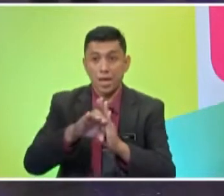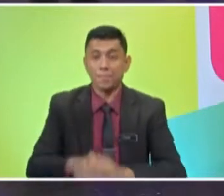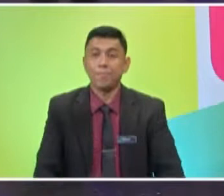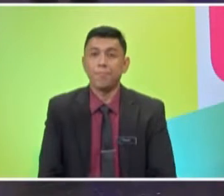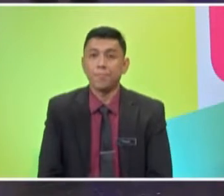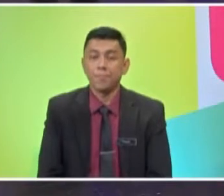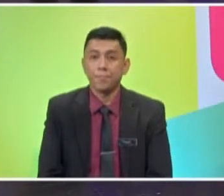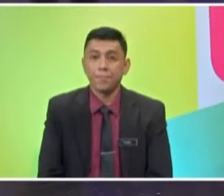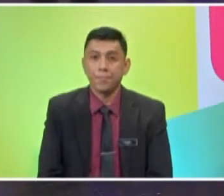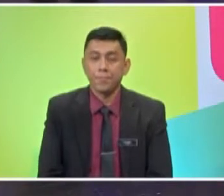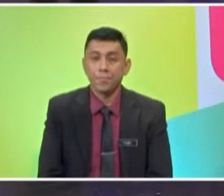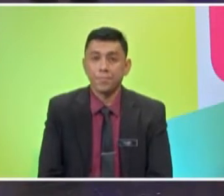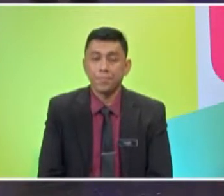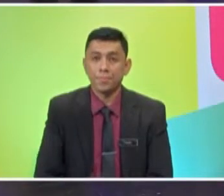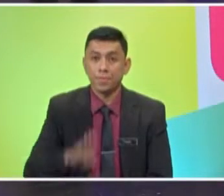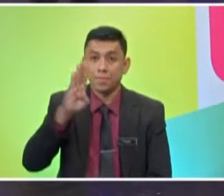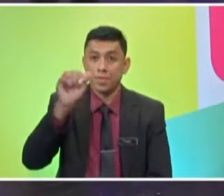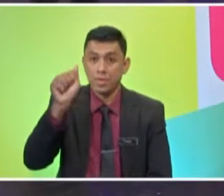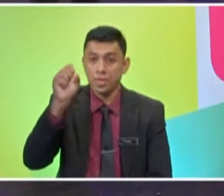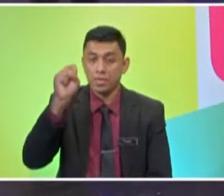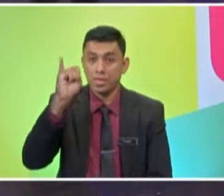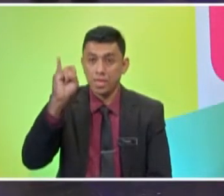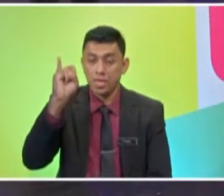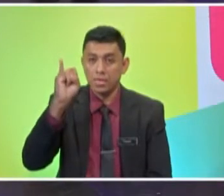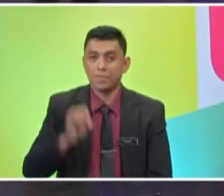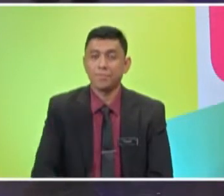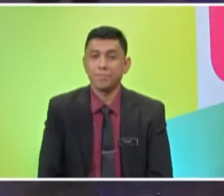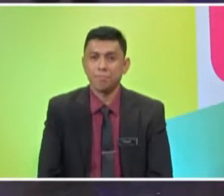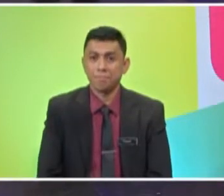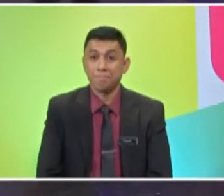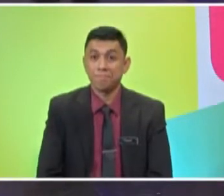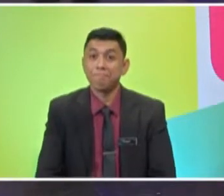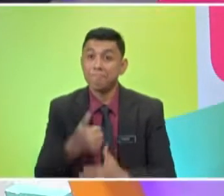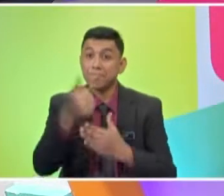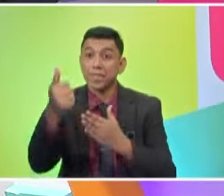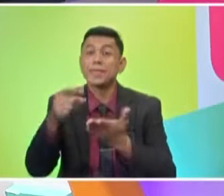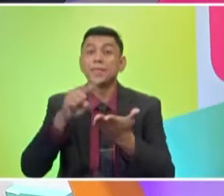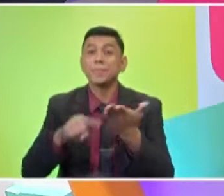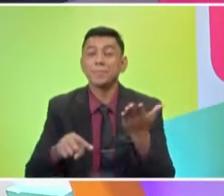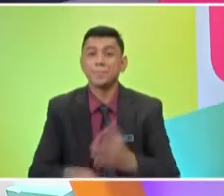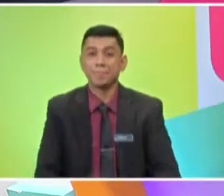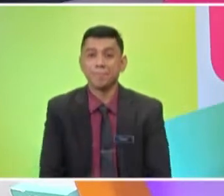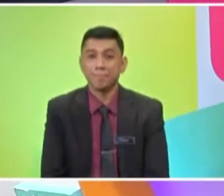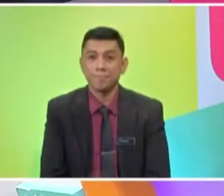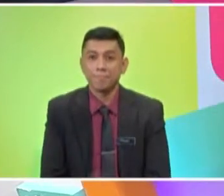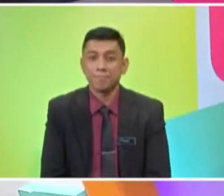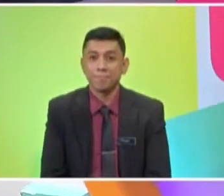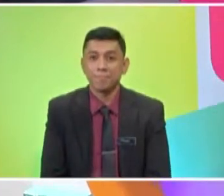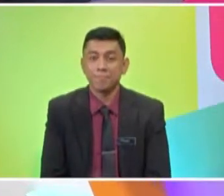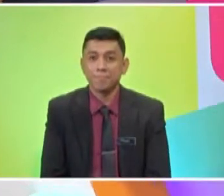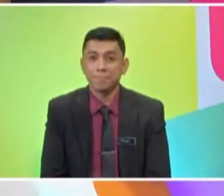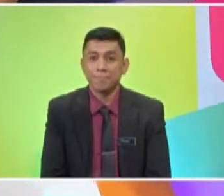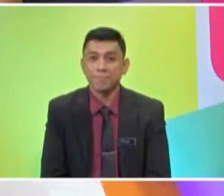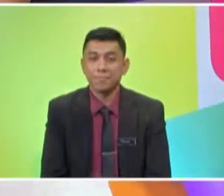cikgu ya. BABSIC. Mana kawan-kawan eh? Kal. Takkanlah basipi. Basikal.